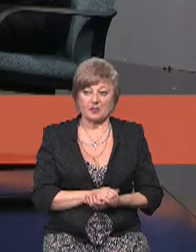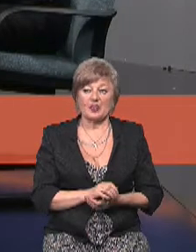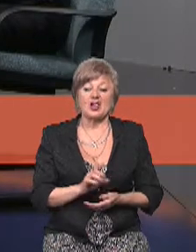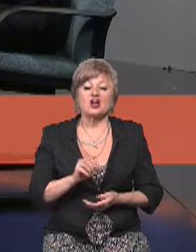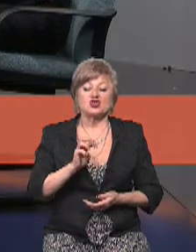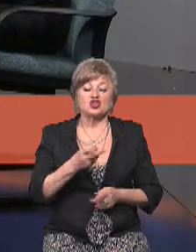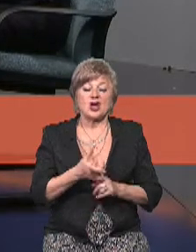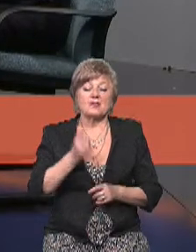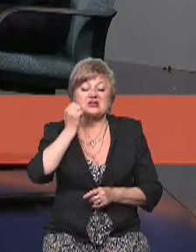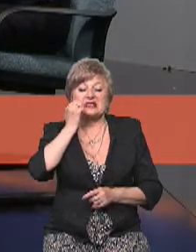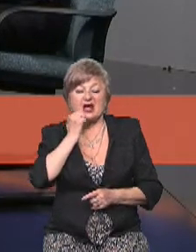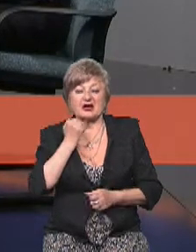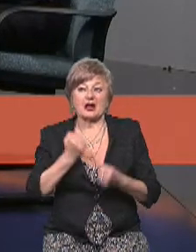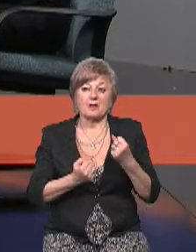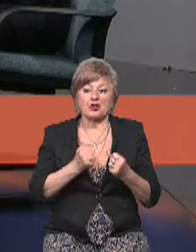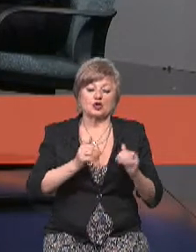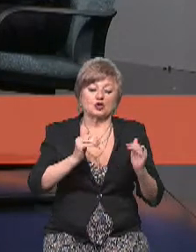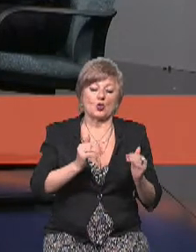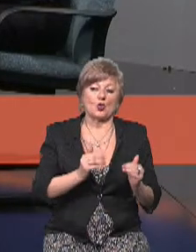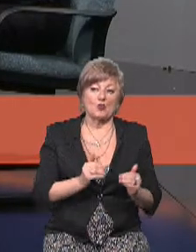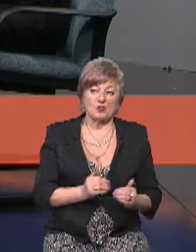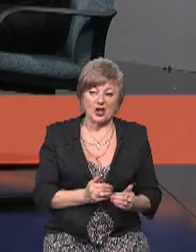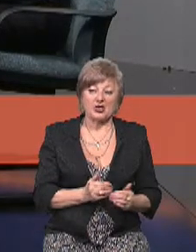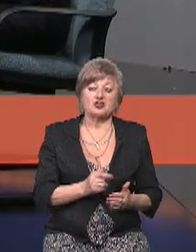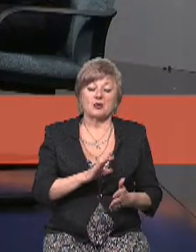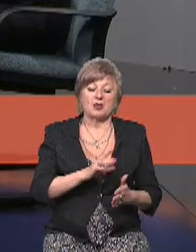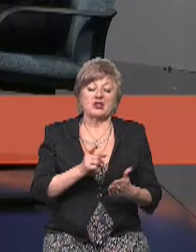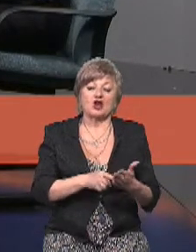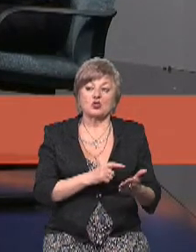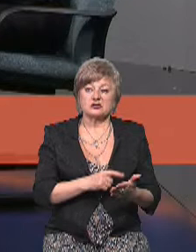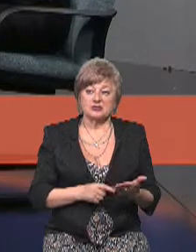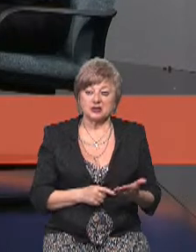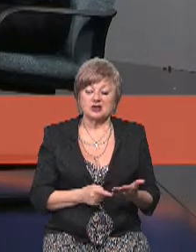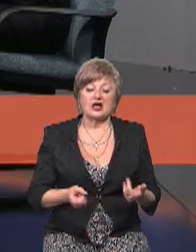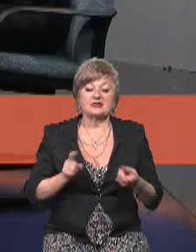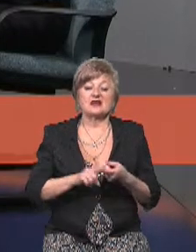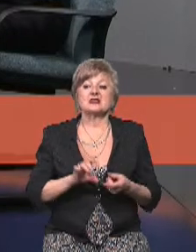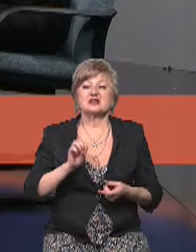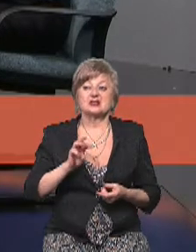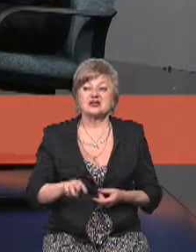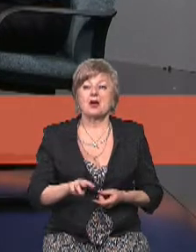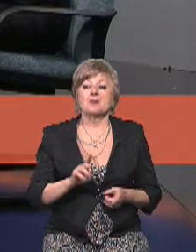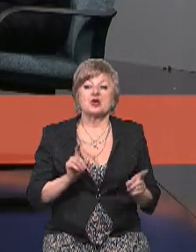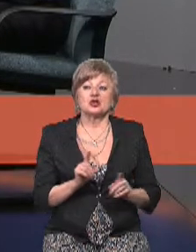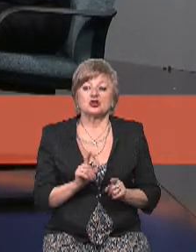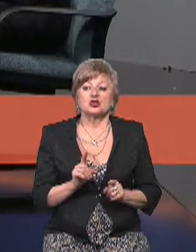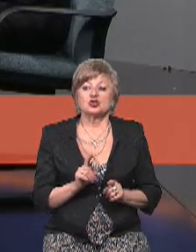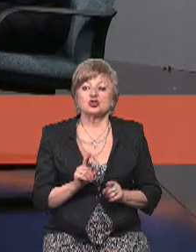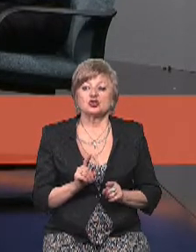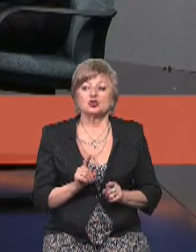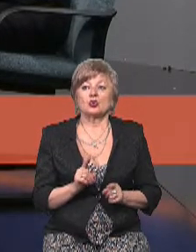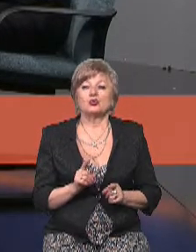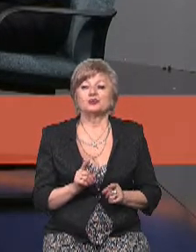старіший автомобіль, тим менша кількість їх була розмитнена. Ну, в зв'язку з тим, що ви називали